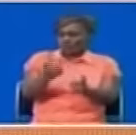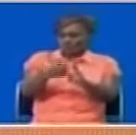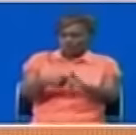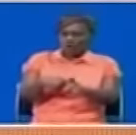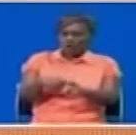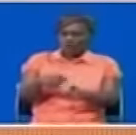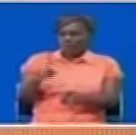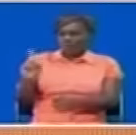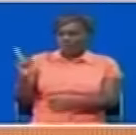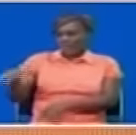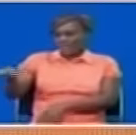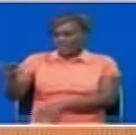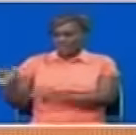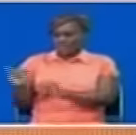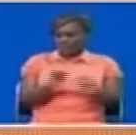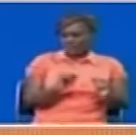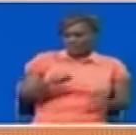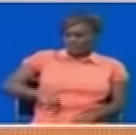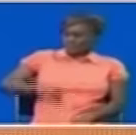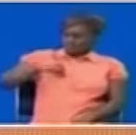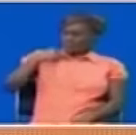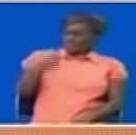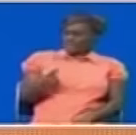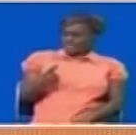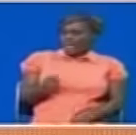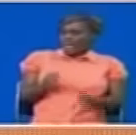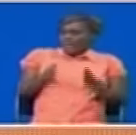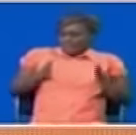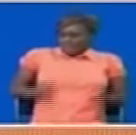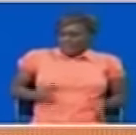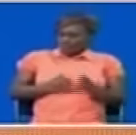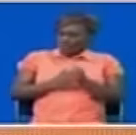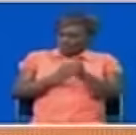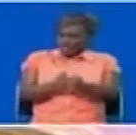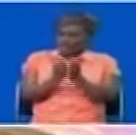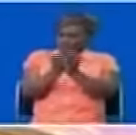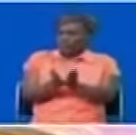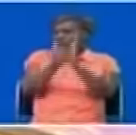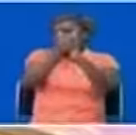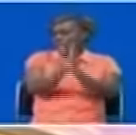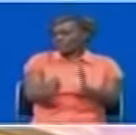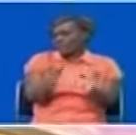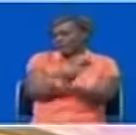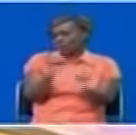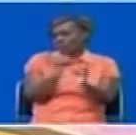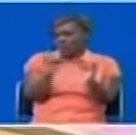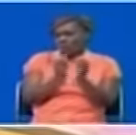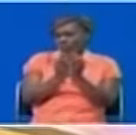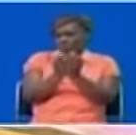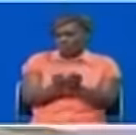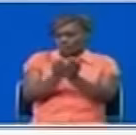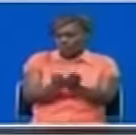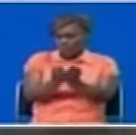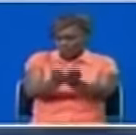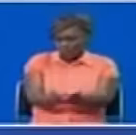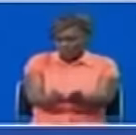kisiwa kimoja hadi kingine. Walionusurika wanasema nahodha wa boti hiyo hakuwa na ujuzi wa kuweza kuiongoza kwenye mawimbi